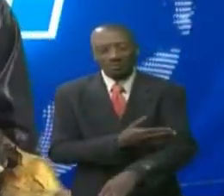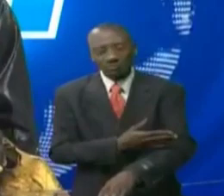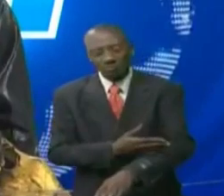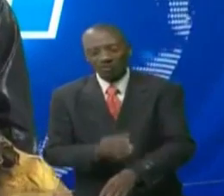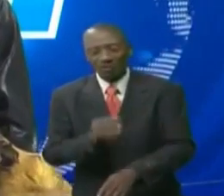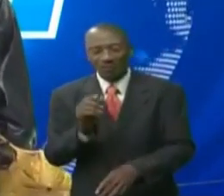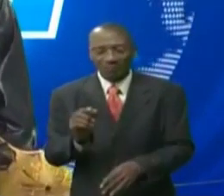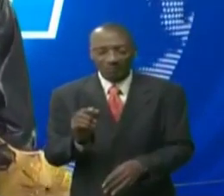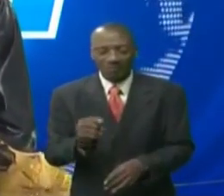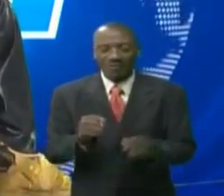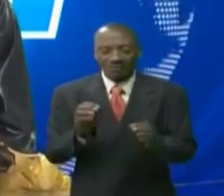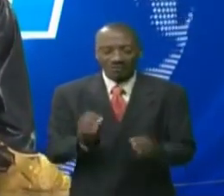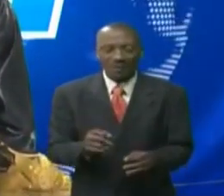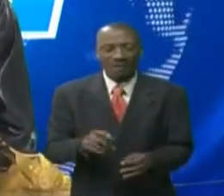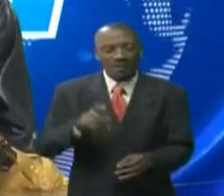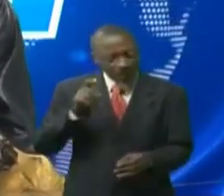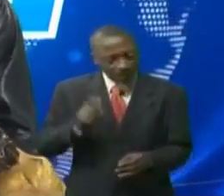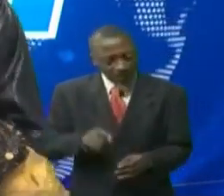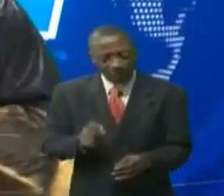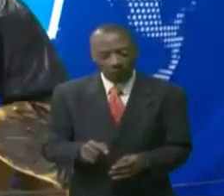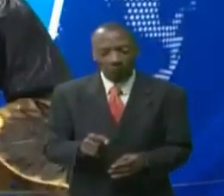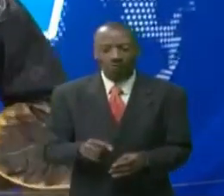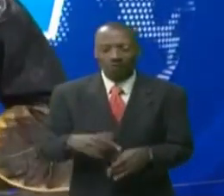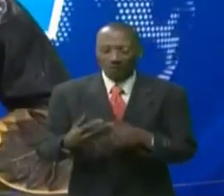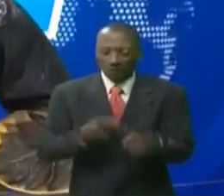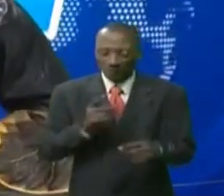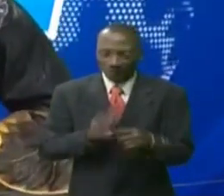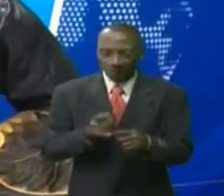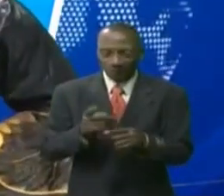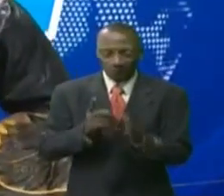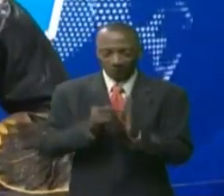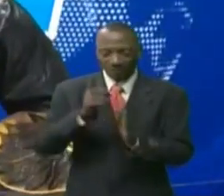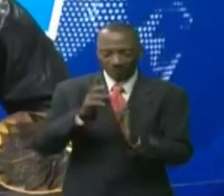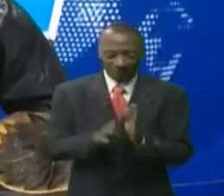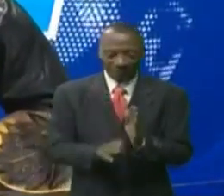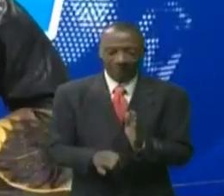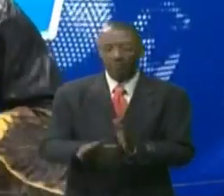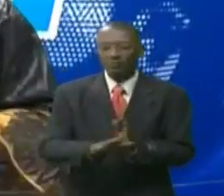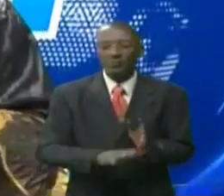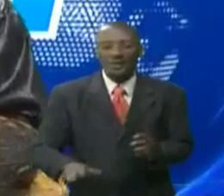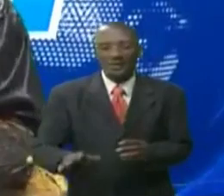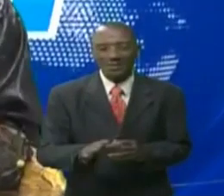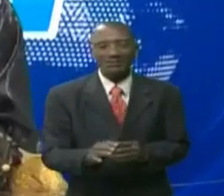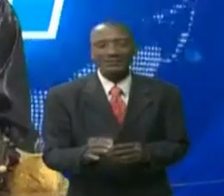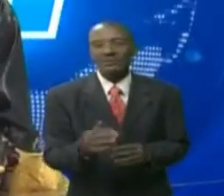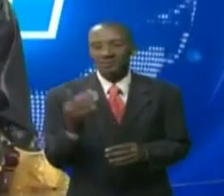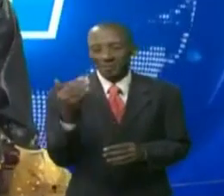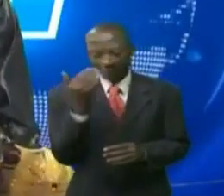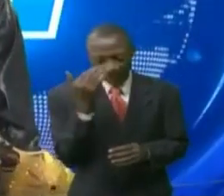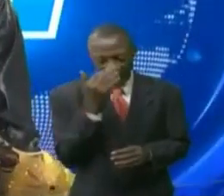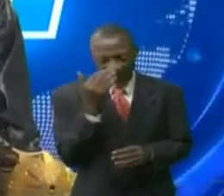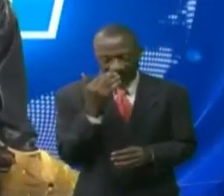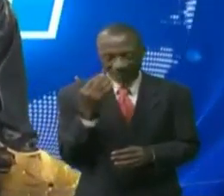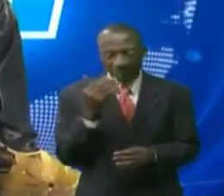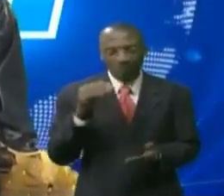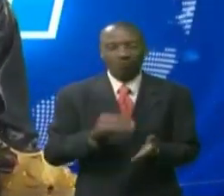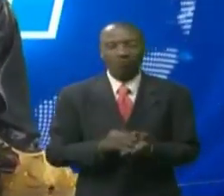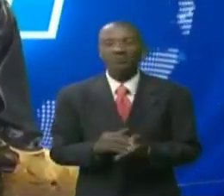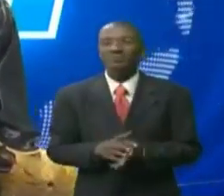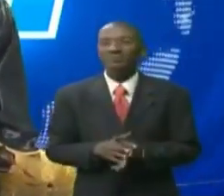développement d'une nation nous sommes là à colisi dans la province du lalaba reportage de jeun dibou rendu par